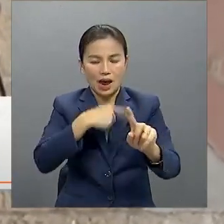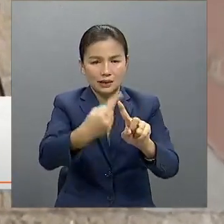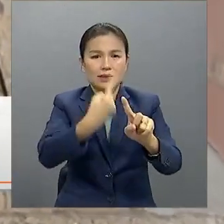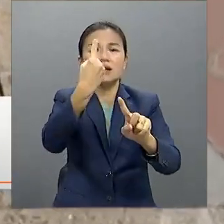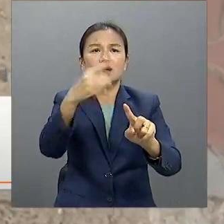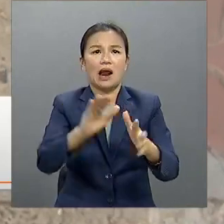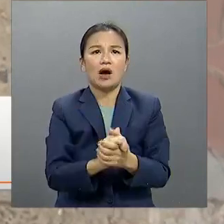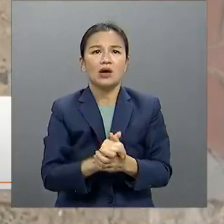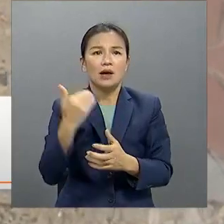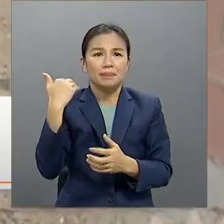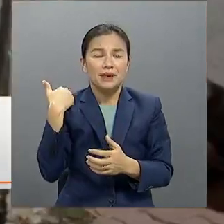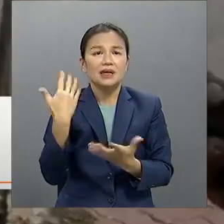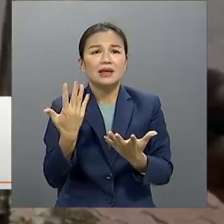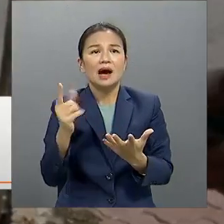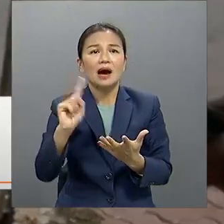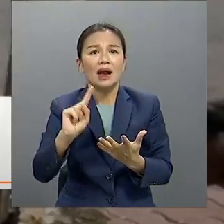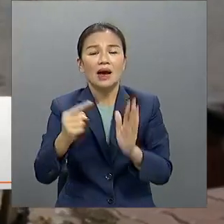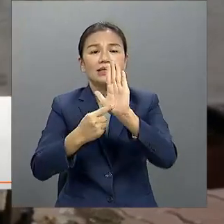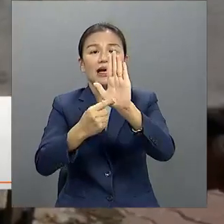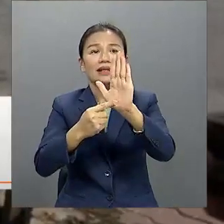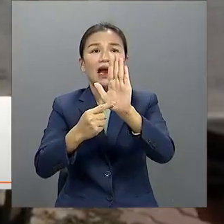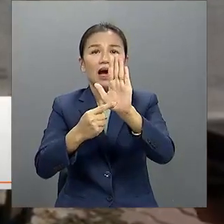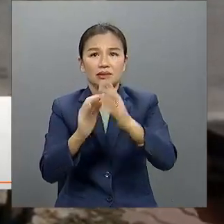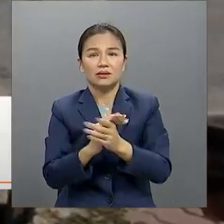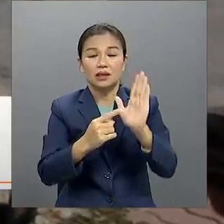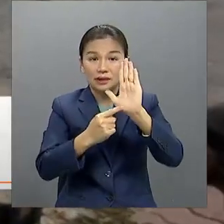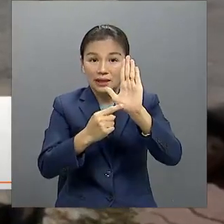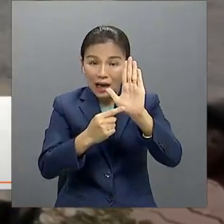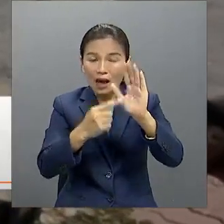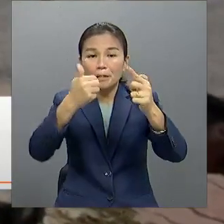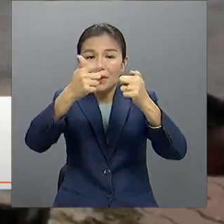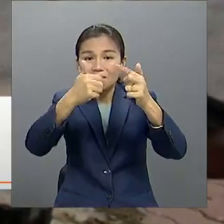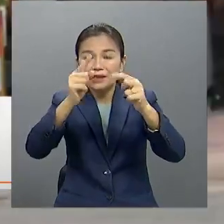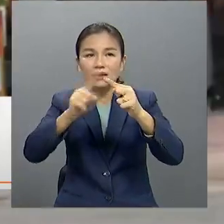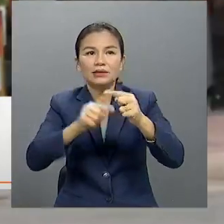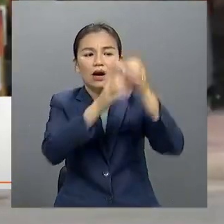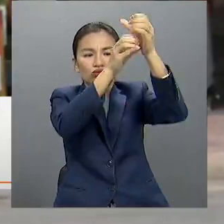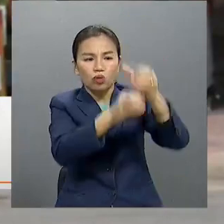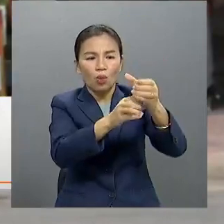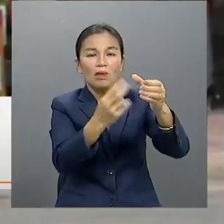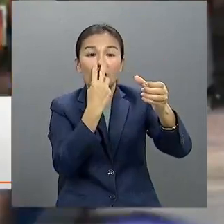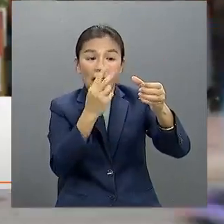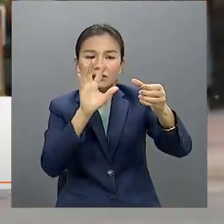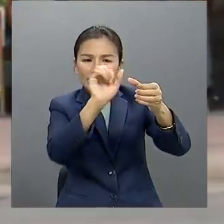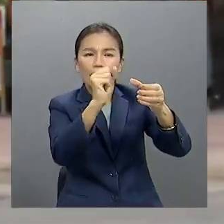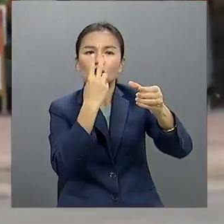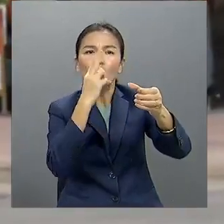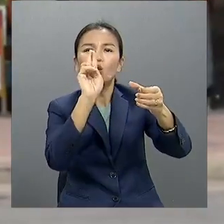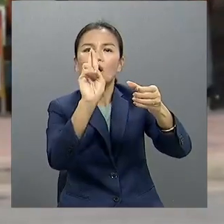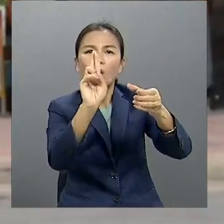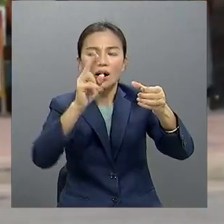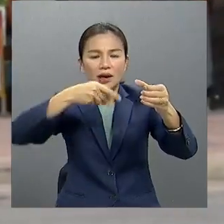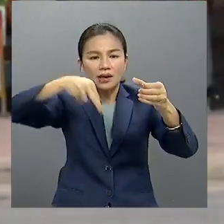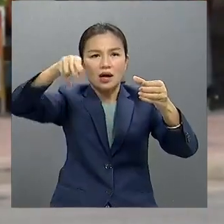น้ำเอาไม้หน้า3เอาถุงพลาสติกเนี่ยมาสวมไว้เป็นสัญลักษณ์นะคะให้ผู้ที่เดินผ่านไปผ่านมาสังเก